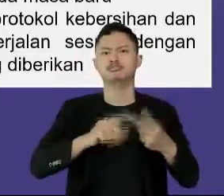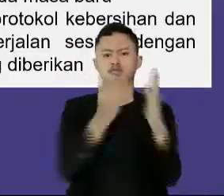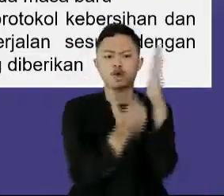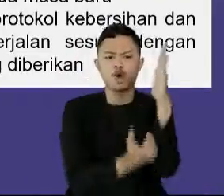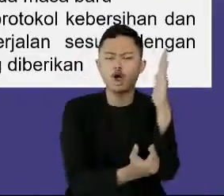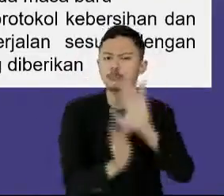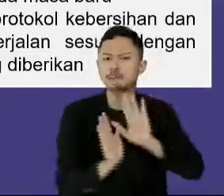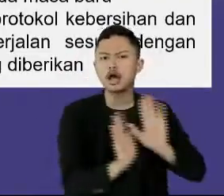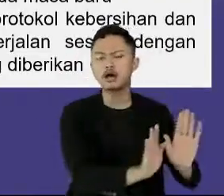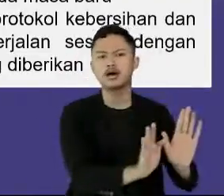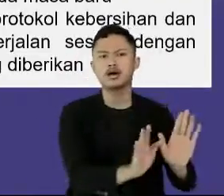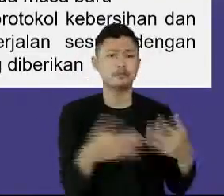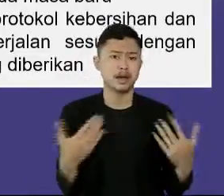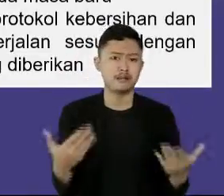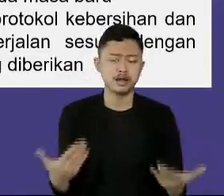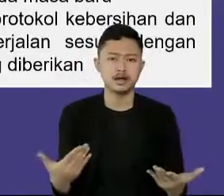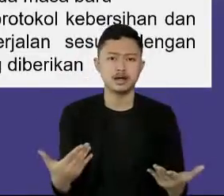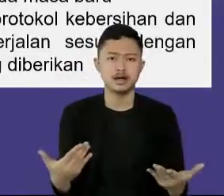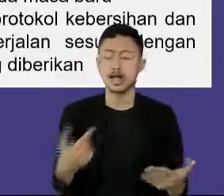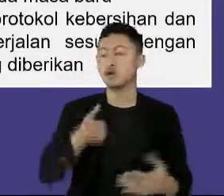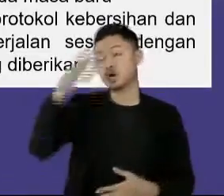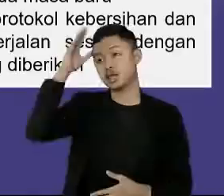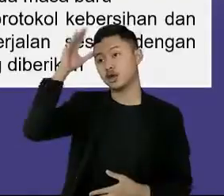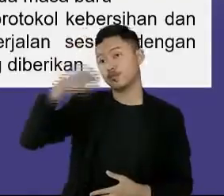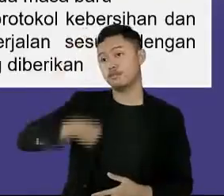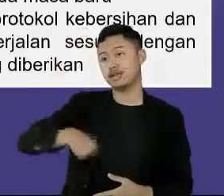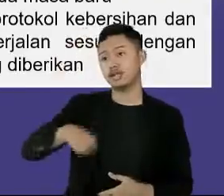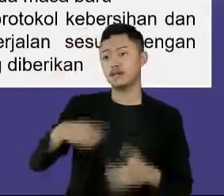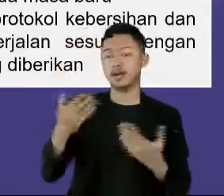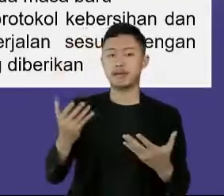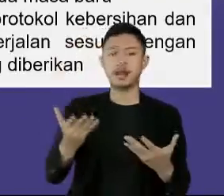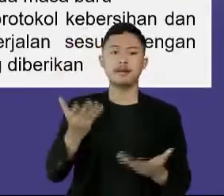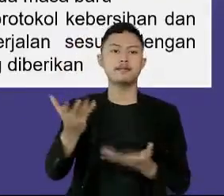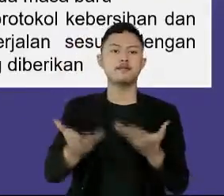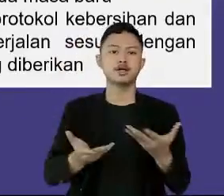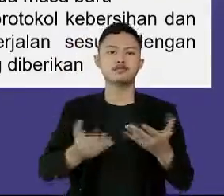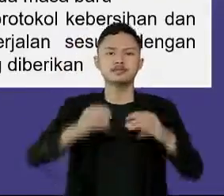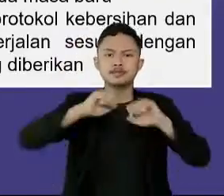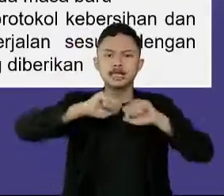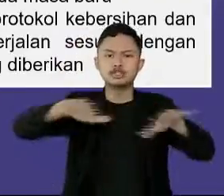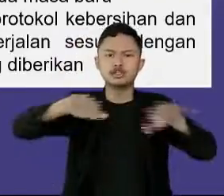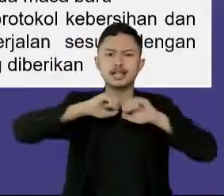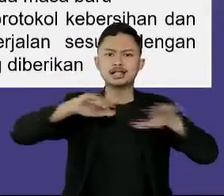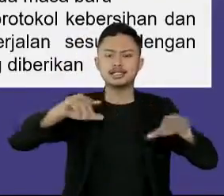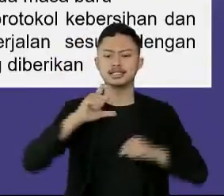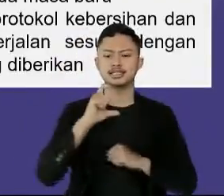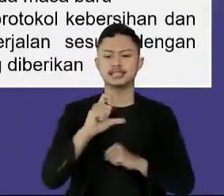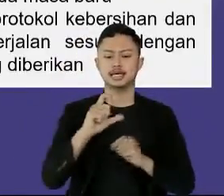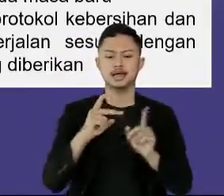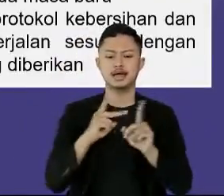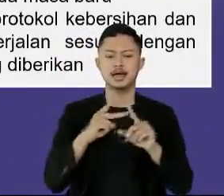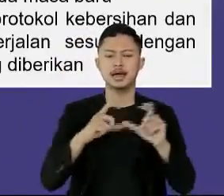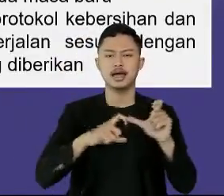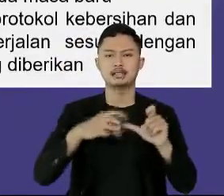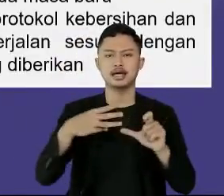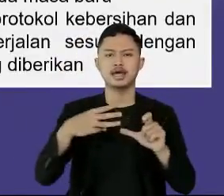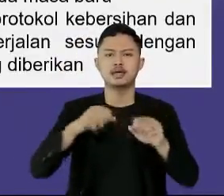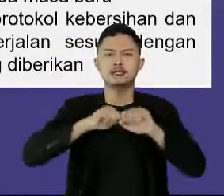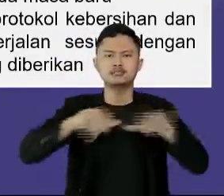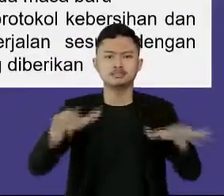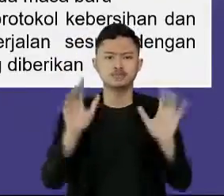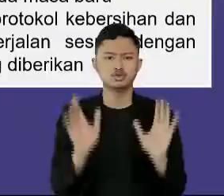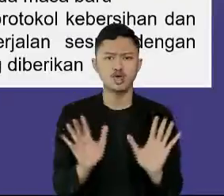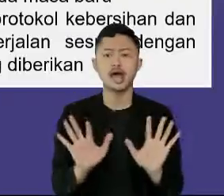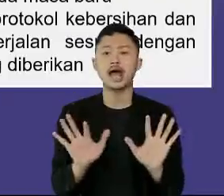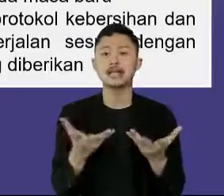Menteri, selain mungkin kita juga harus ada, atau mungkin bisa jadi sosialisasi CHSE itu tidak hanya ke industri pelaku,